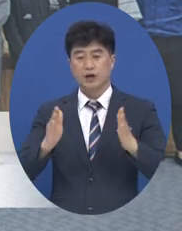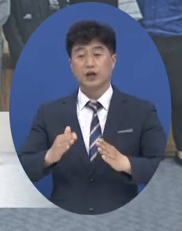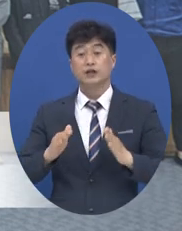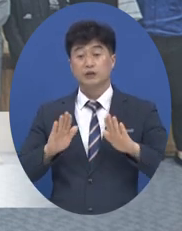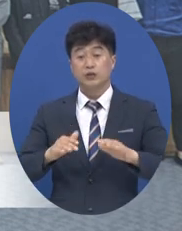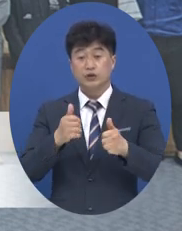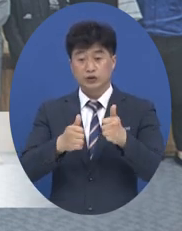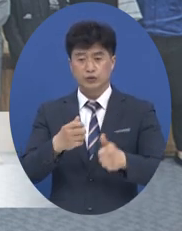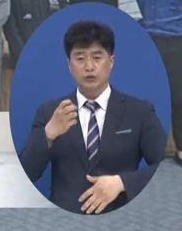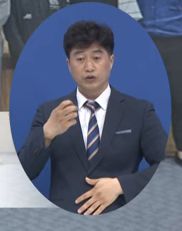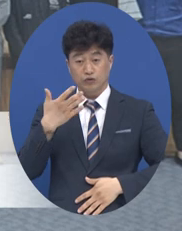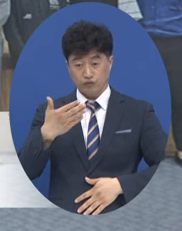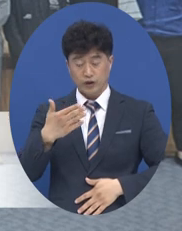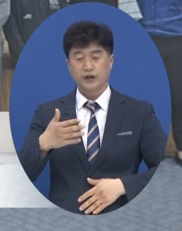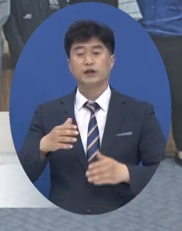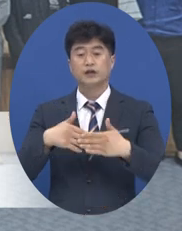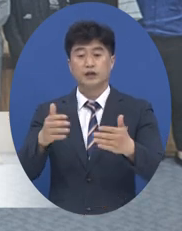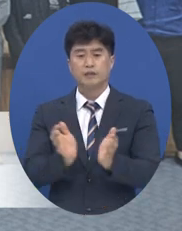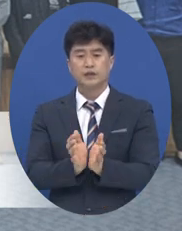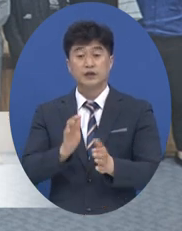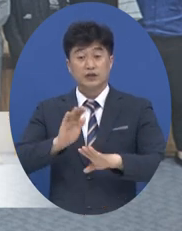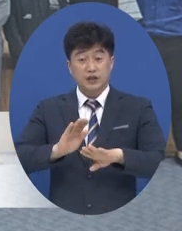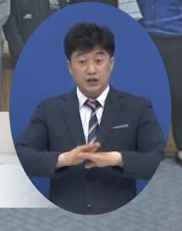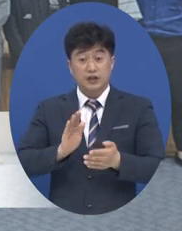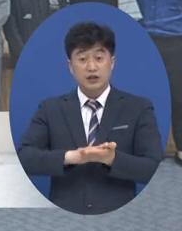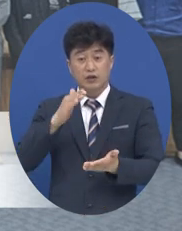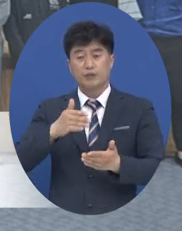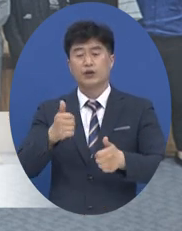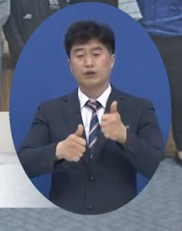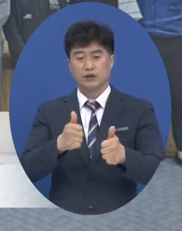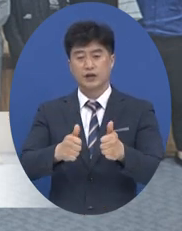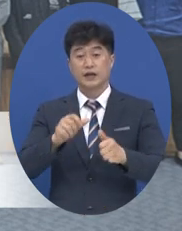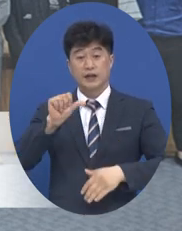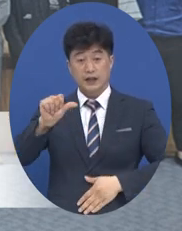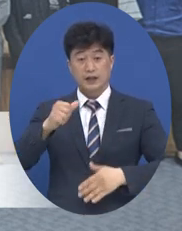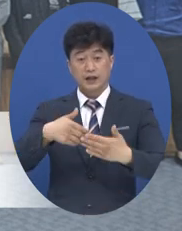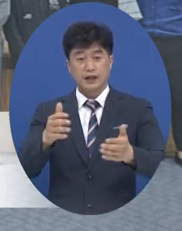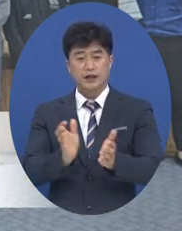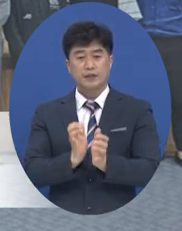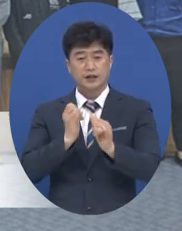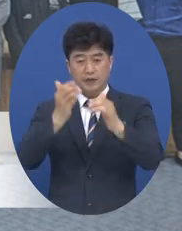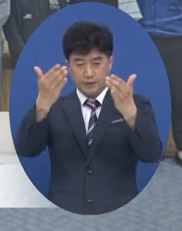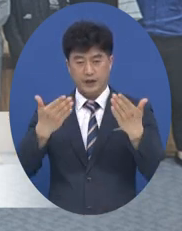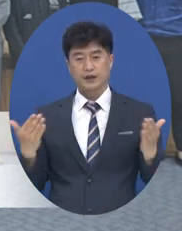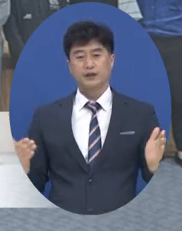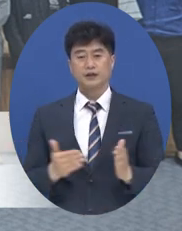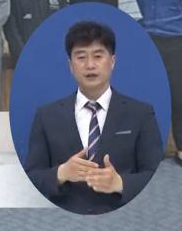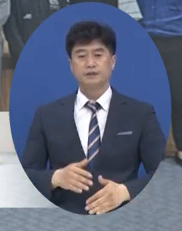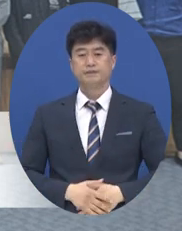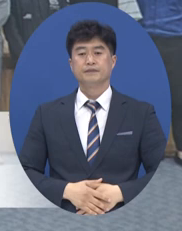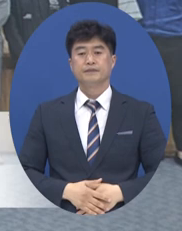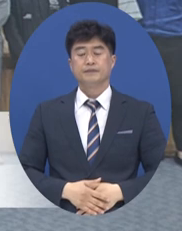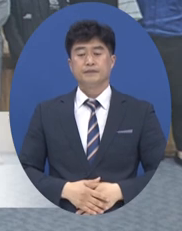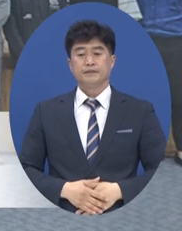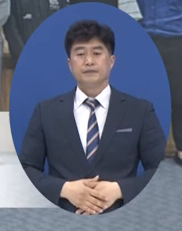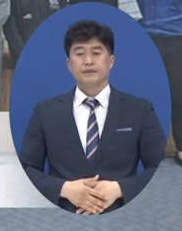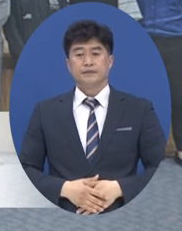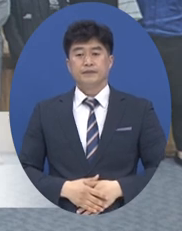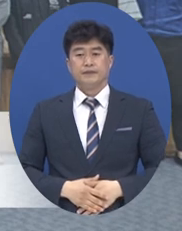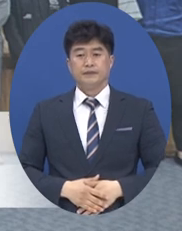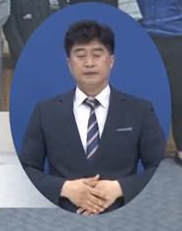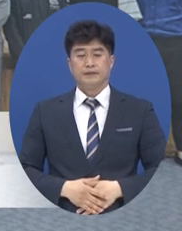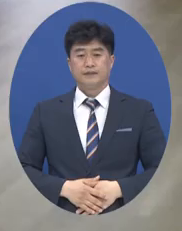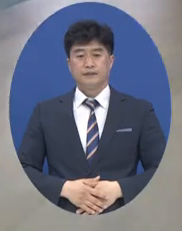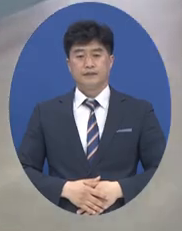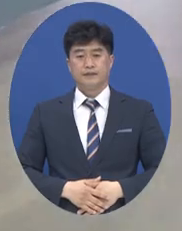39개 팀이 치열한 경쟁을 벌였고 5개 팀이 수상의 영예를 거머쥐었습니다 9 영실 기자가 현장 취재했습니다